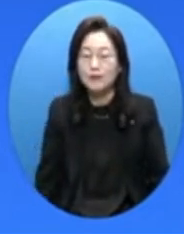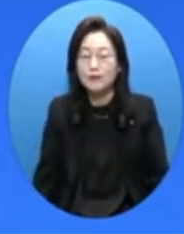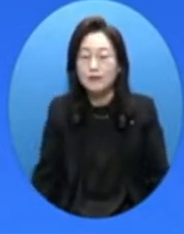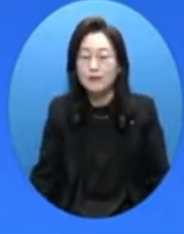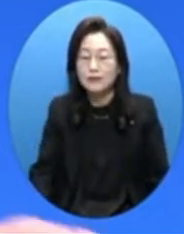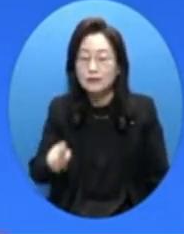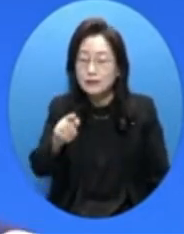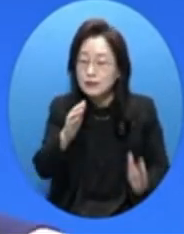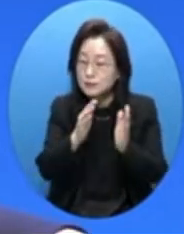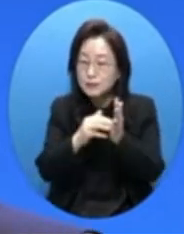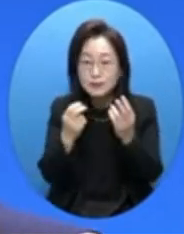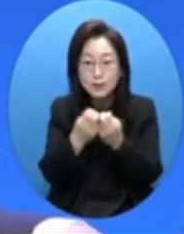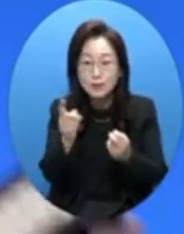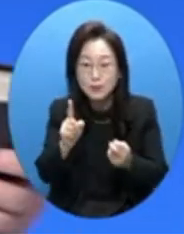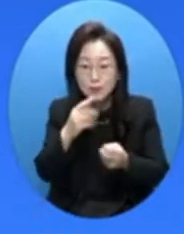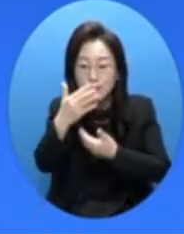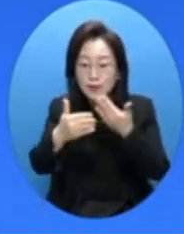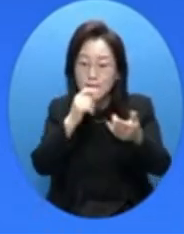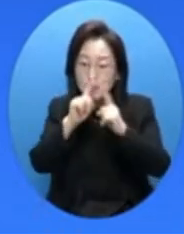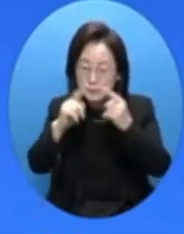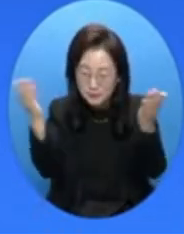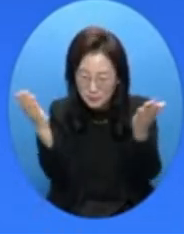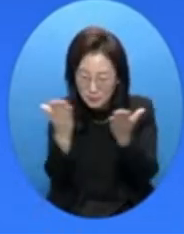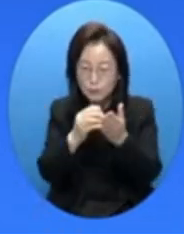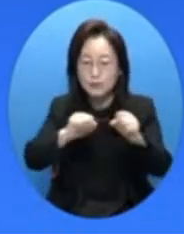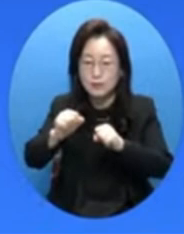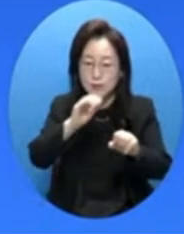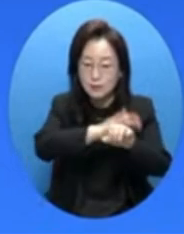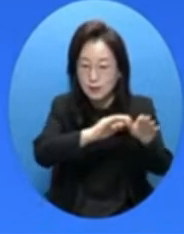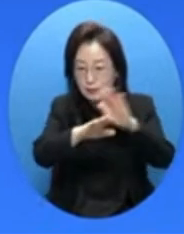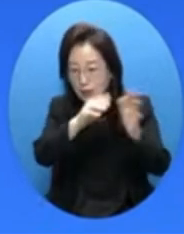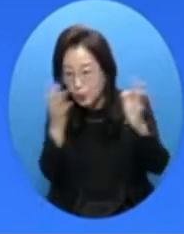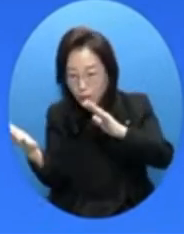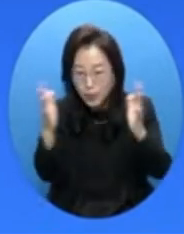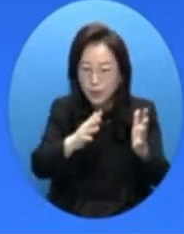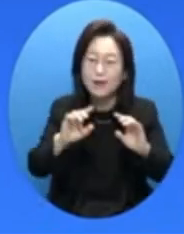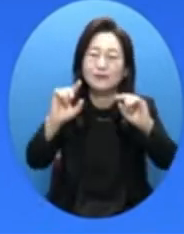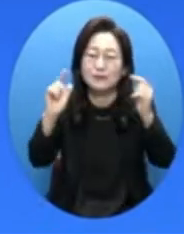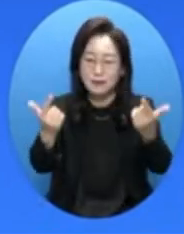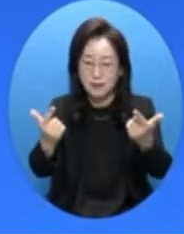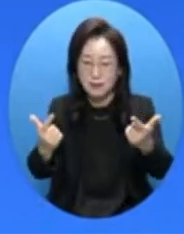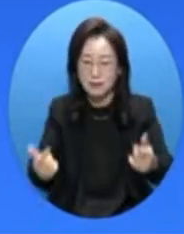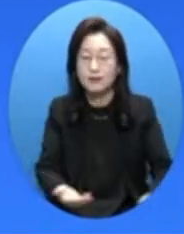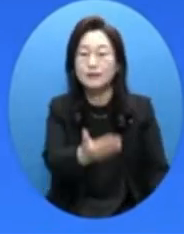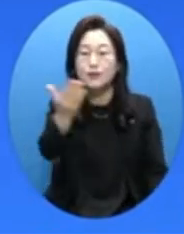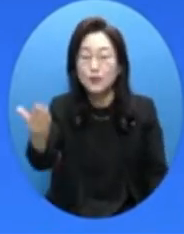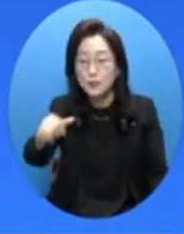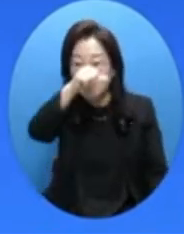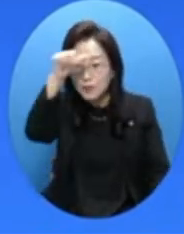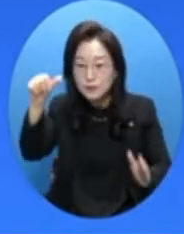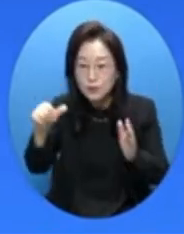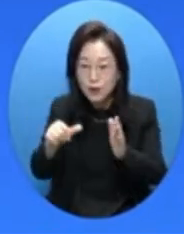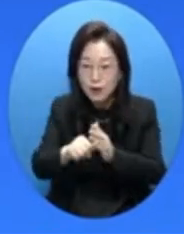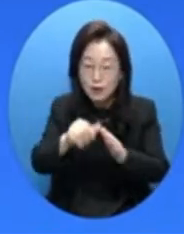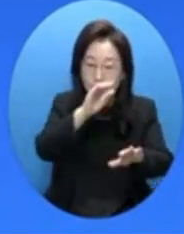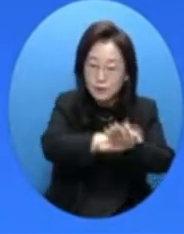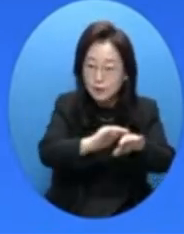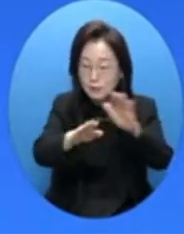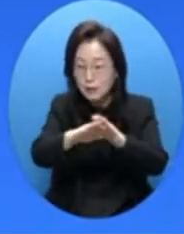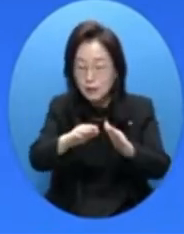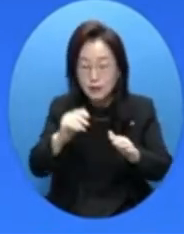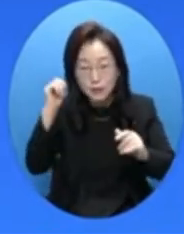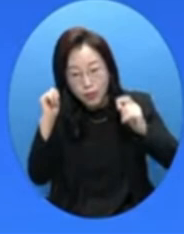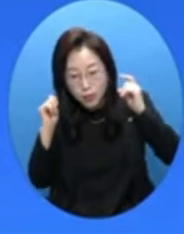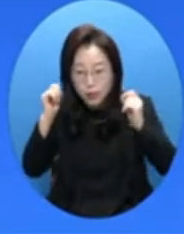비결이 말씀을 지켜야 한 것이고 있었습니다 여러분 하면서 사랑하는 동안 오늘 한쪽에 치우치지